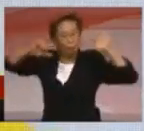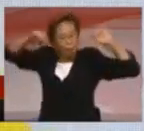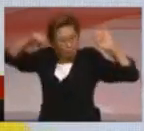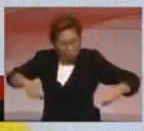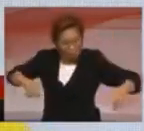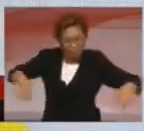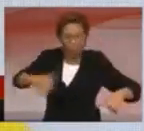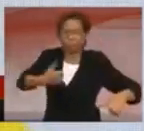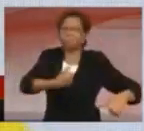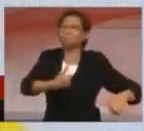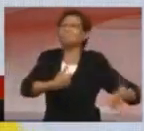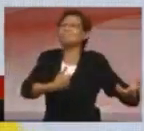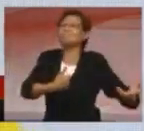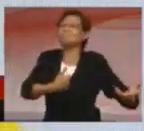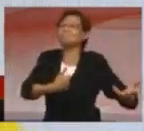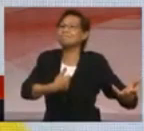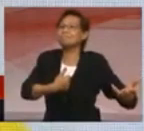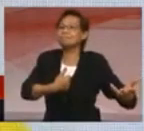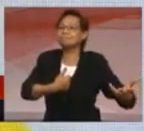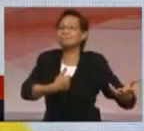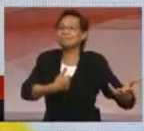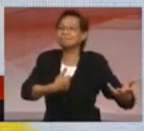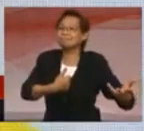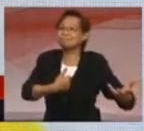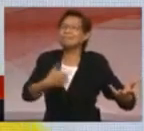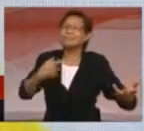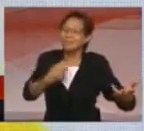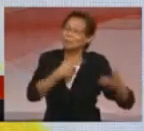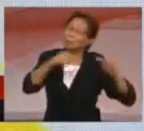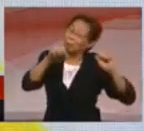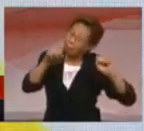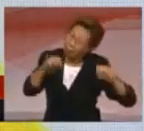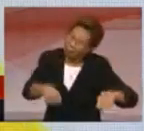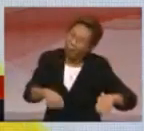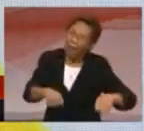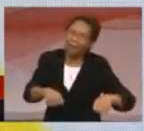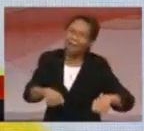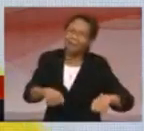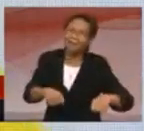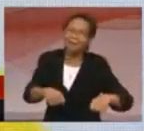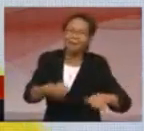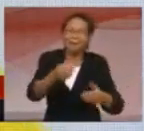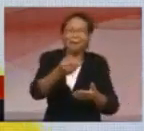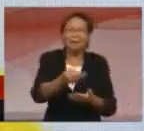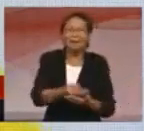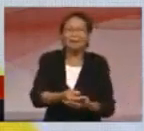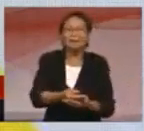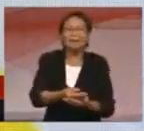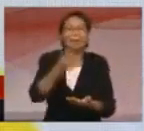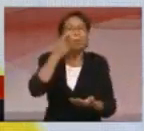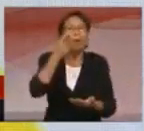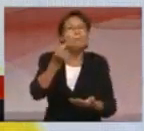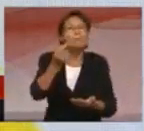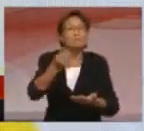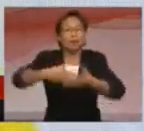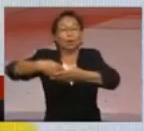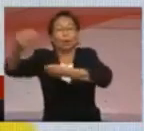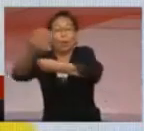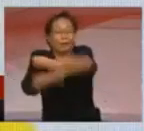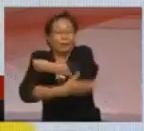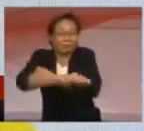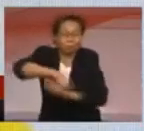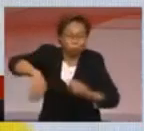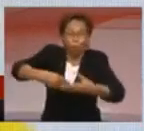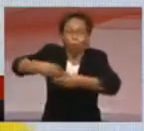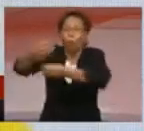keupayaan seperti ini, maka kita mampu untuk mengurangkan aliran keluar mata wang Malaysia